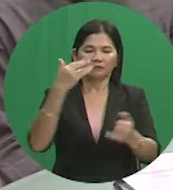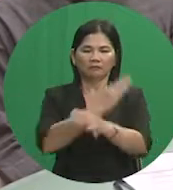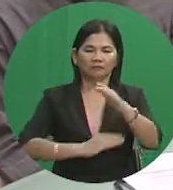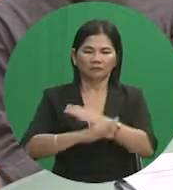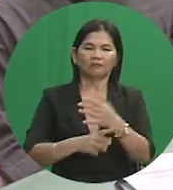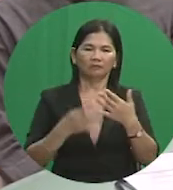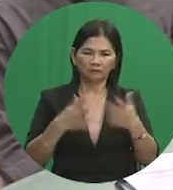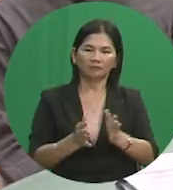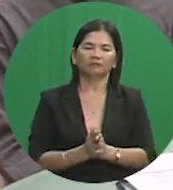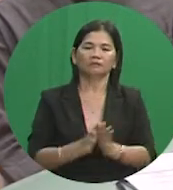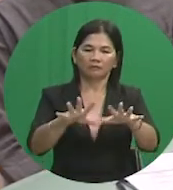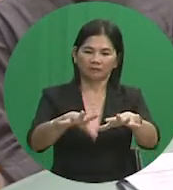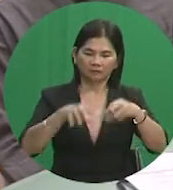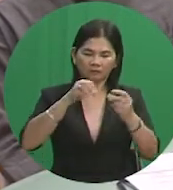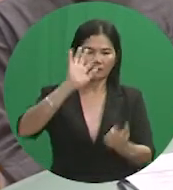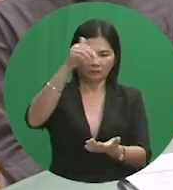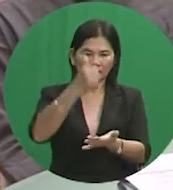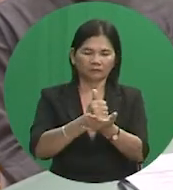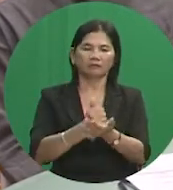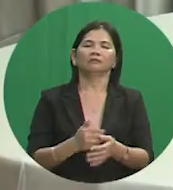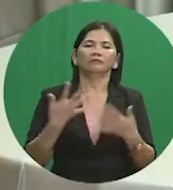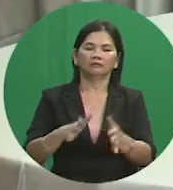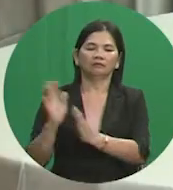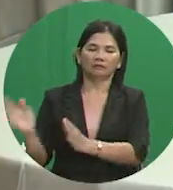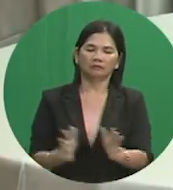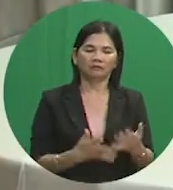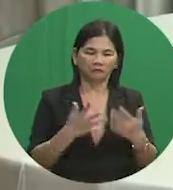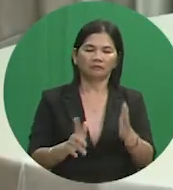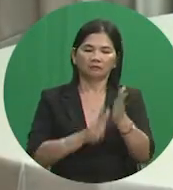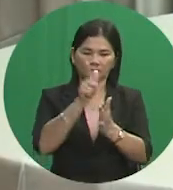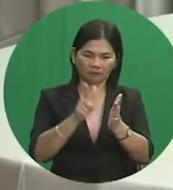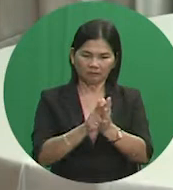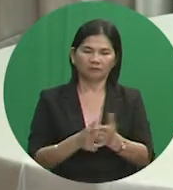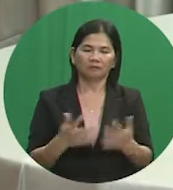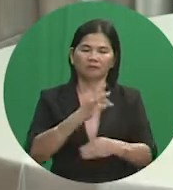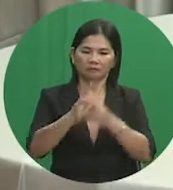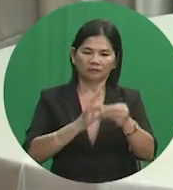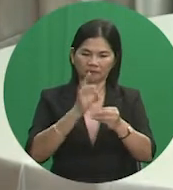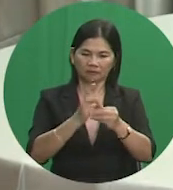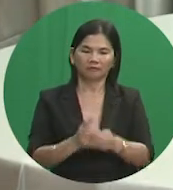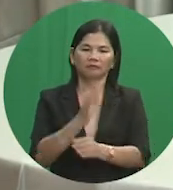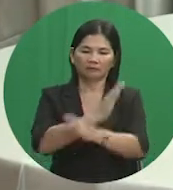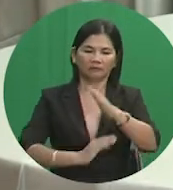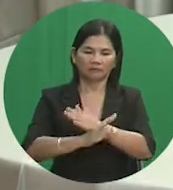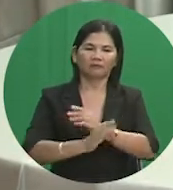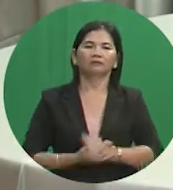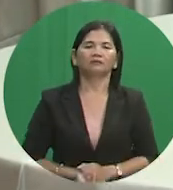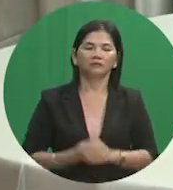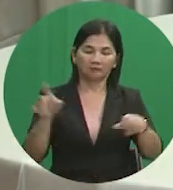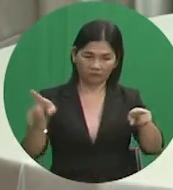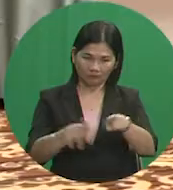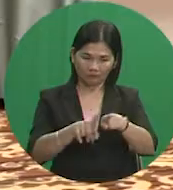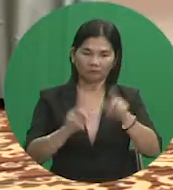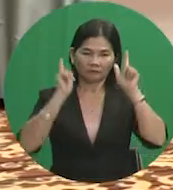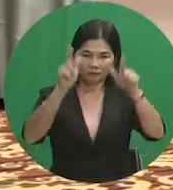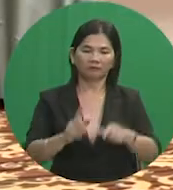พียบดามใบตัวบ้านอัฐประยายปิงลิงปีแผ่นการยุติศาสตร์ชีตได้ปีปิการเพียบต้นเติมหนึ่งใน